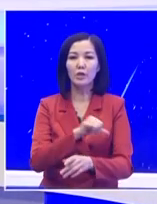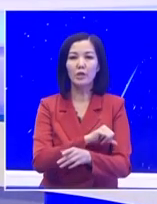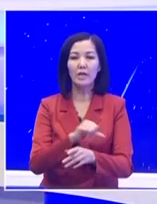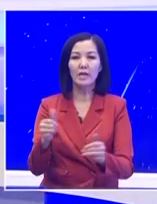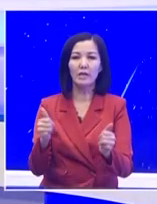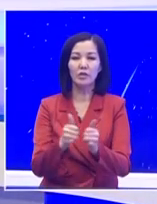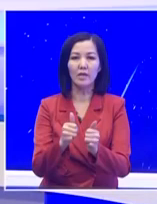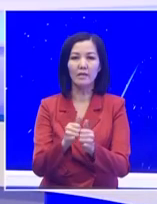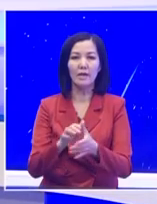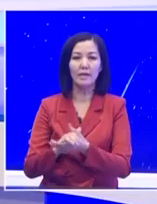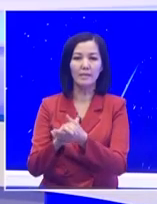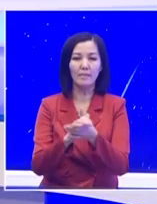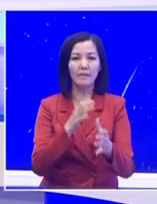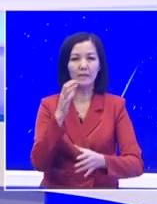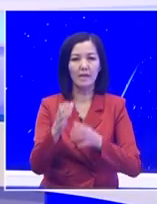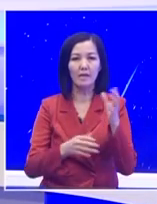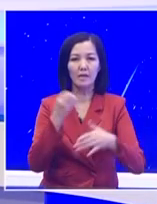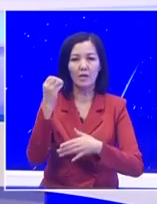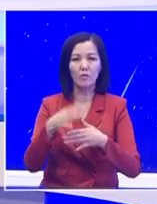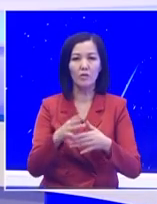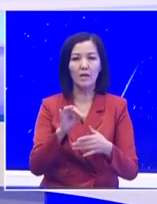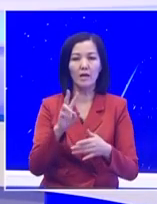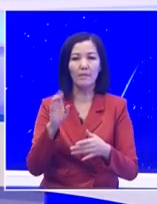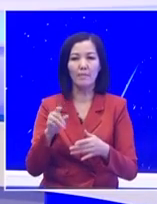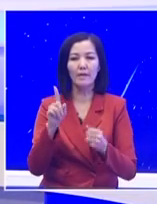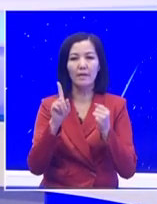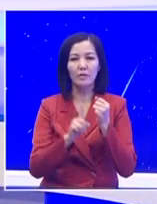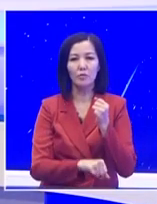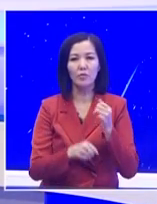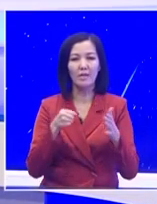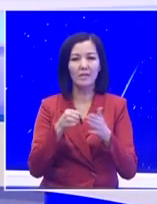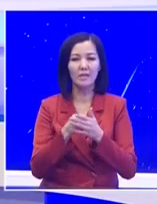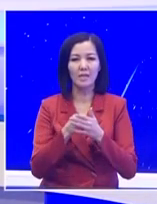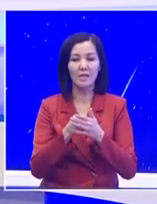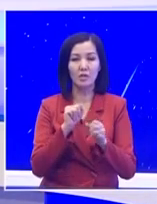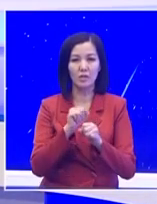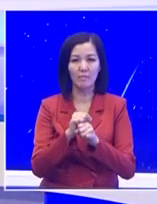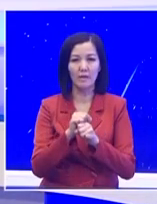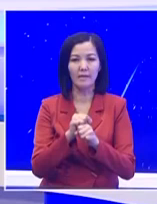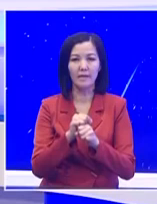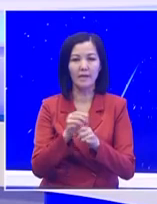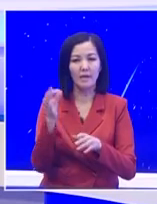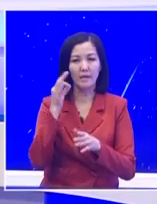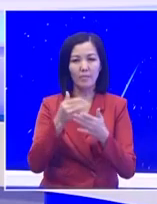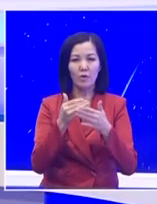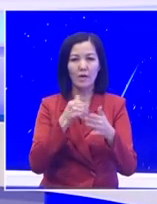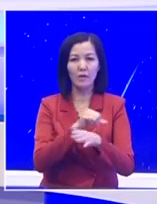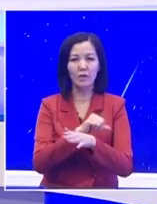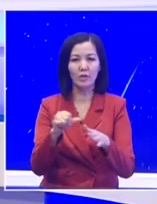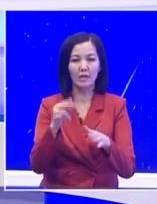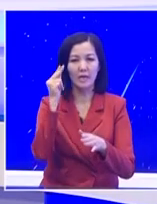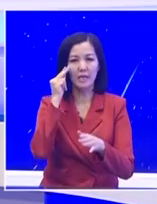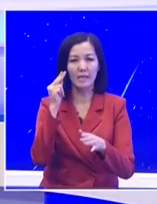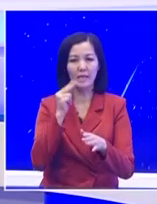Қорғаш шекара маңы ынтымақтастық халықаралық орталығы ақпан айының соңында дейін жабылады. Еске сала кетейік, бұған дейін шекара бекеті аспан